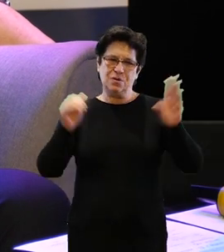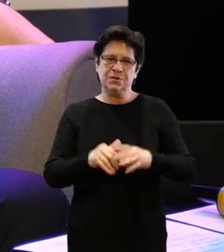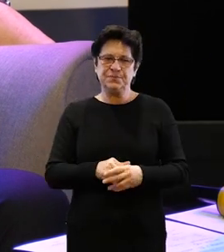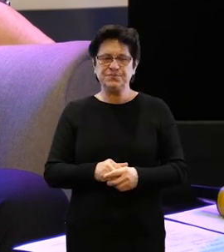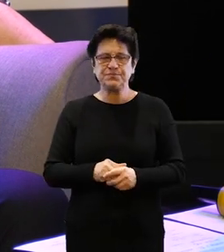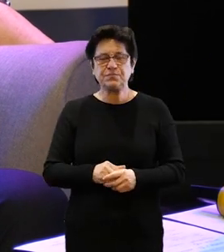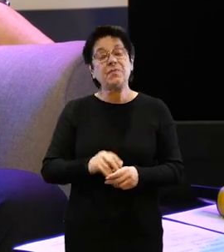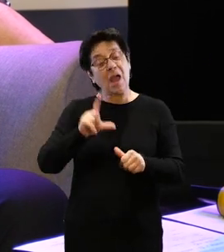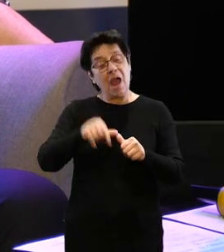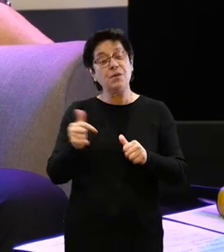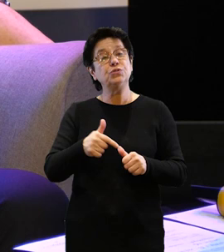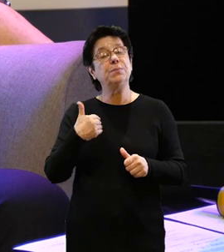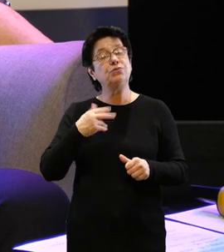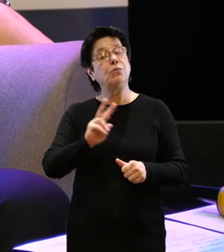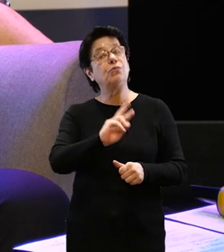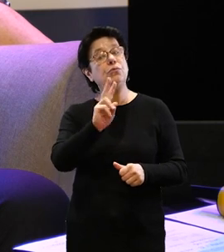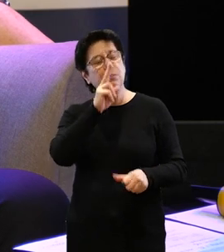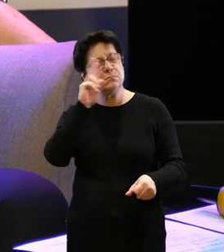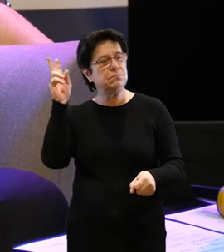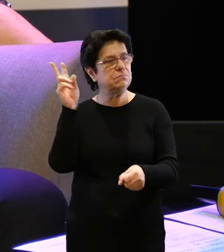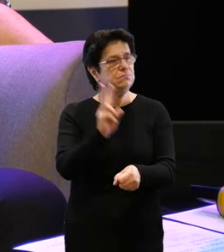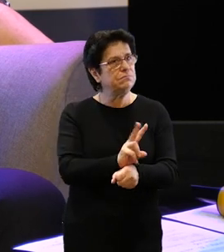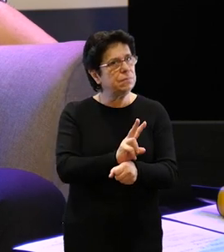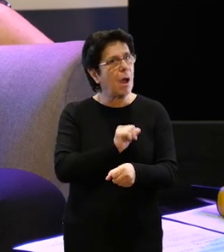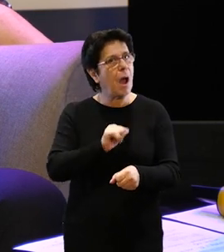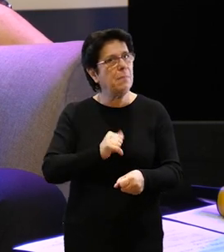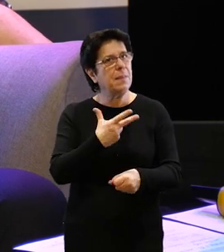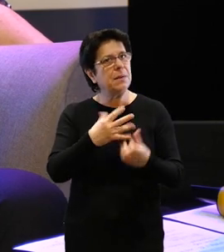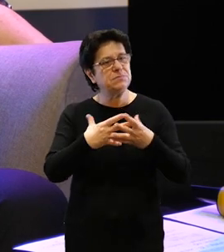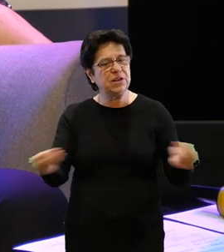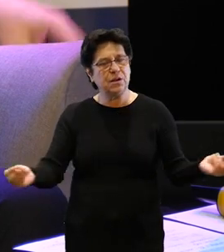mieć pewien nadzór żeby to po prostu gdzieś tam nie